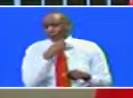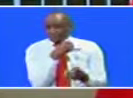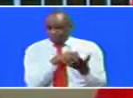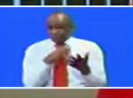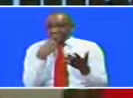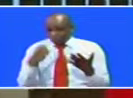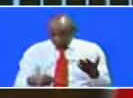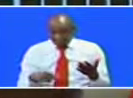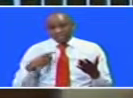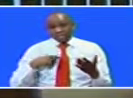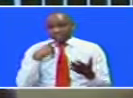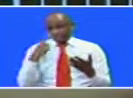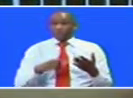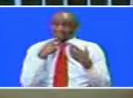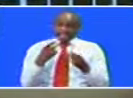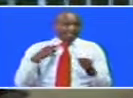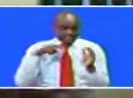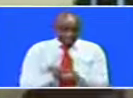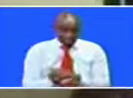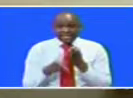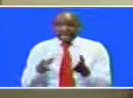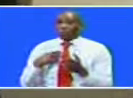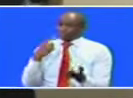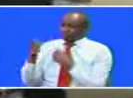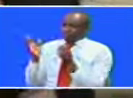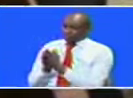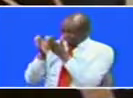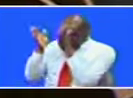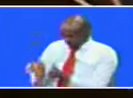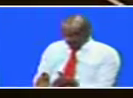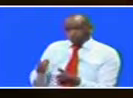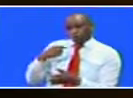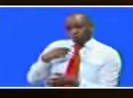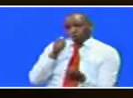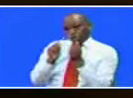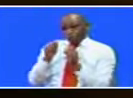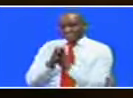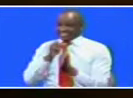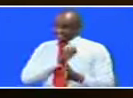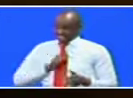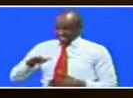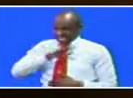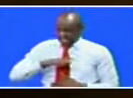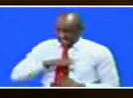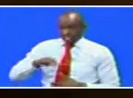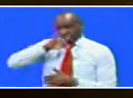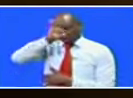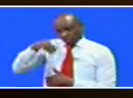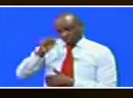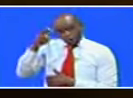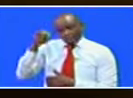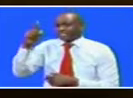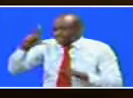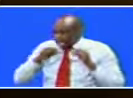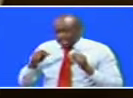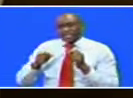wanaweza kulitathmini kwa kina. Na moja kwa moja nitaweza kuzungumza na mmoja wa mgombeaji katika seneti ambaye ni John Kangogo. Labda tupe taswira siku ya